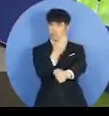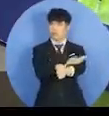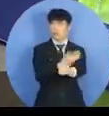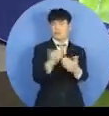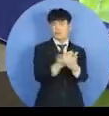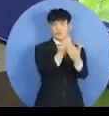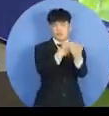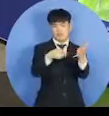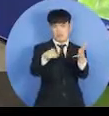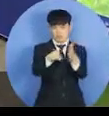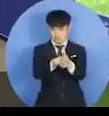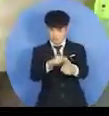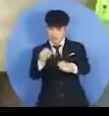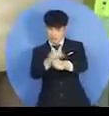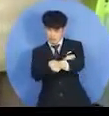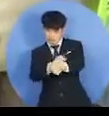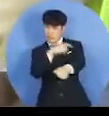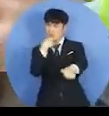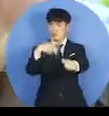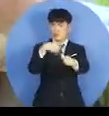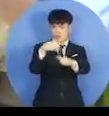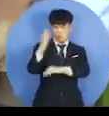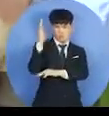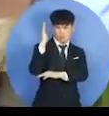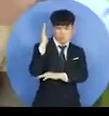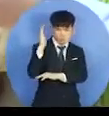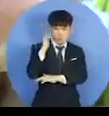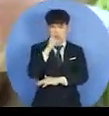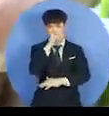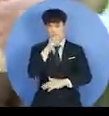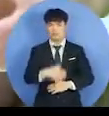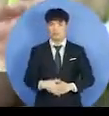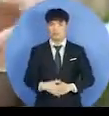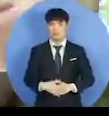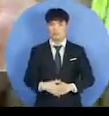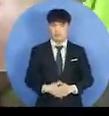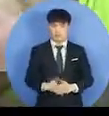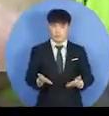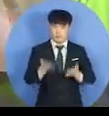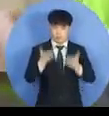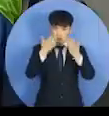자원봉사자들의 직무 능력을 높이기 위한 특강과 현장 교육이 진행됐습니다.